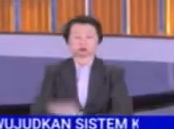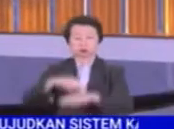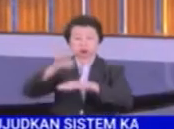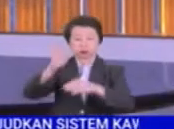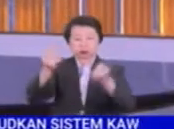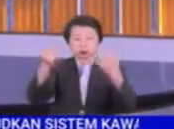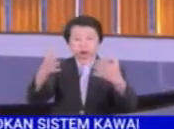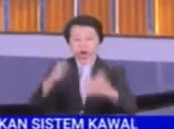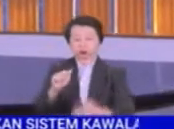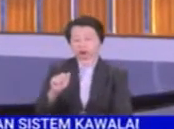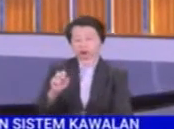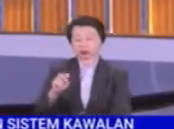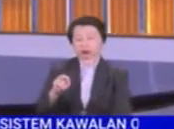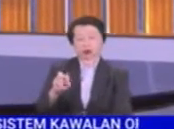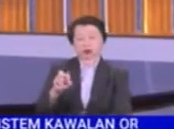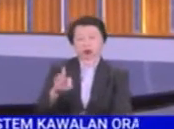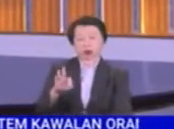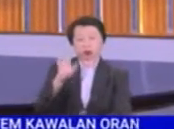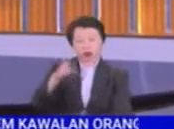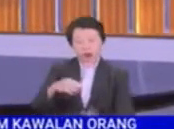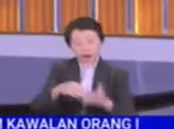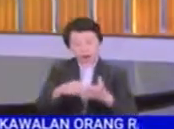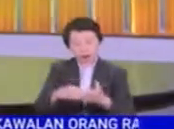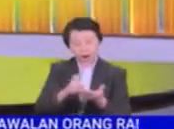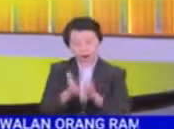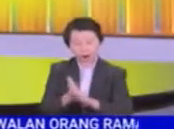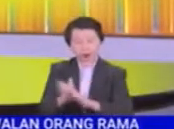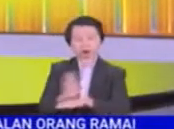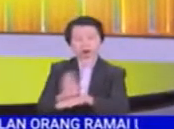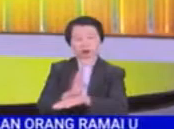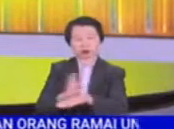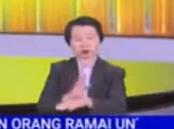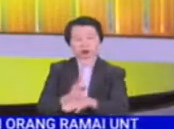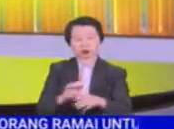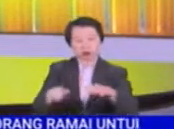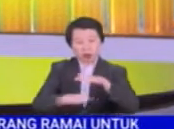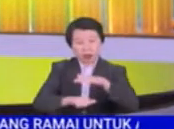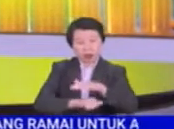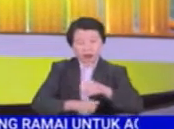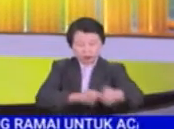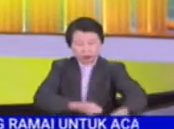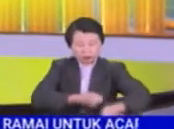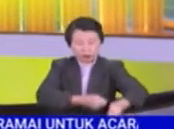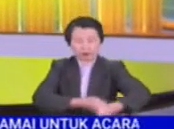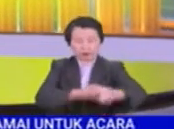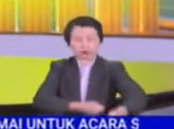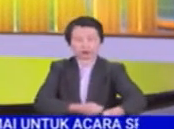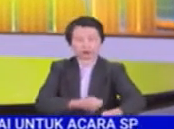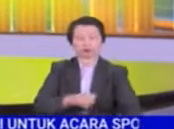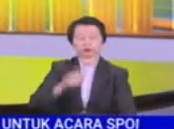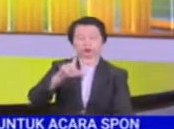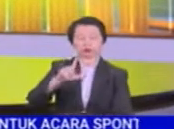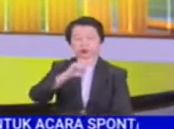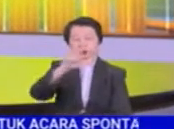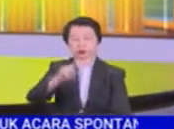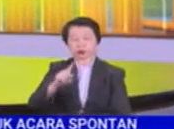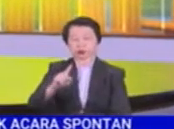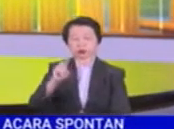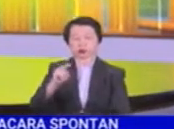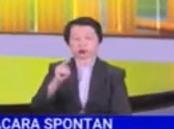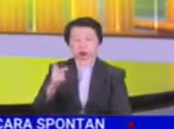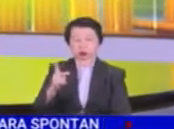Lebih ramai asnaf di Kedah akan dibimbing menjadi usahawan berasaskan pertanian. Menerusi kerjasama strategik, Lembaga Zakat Negeri